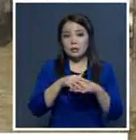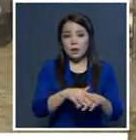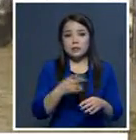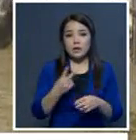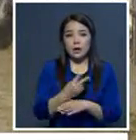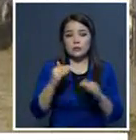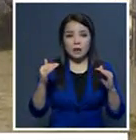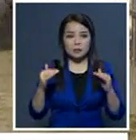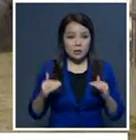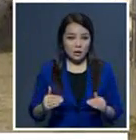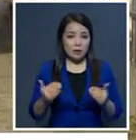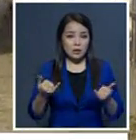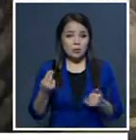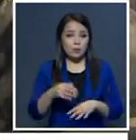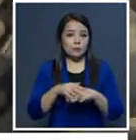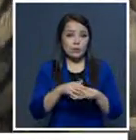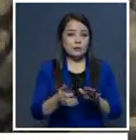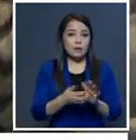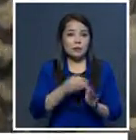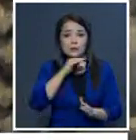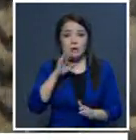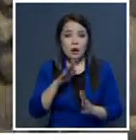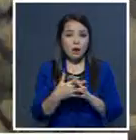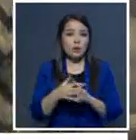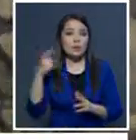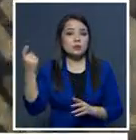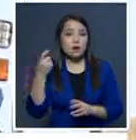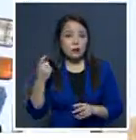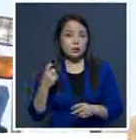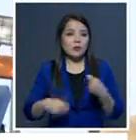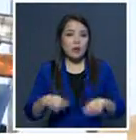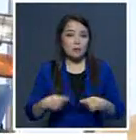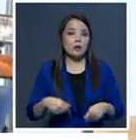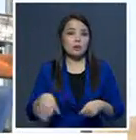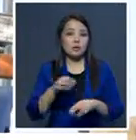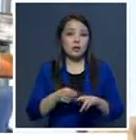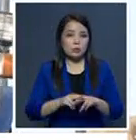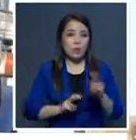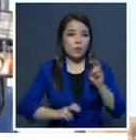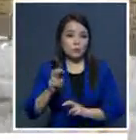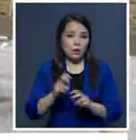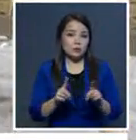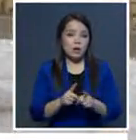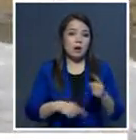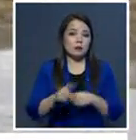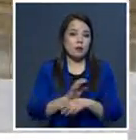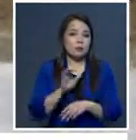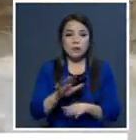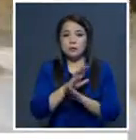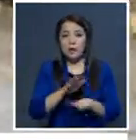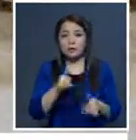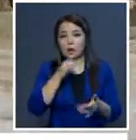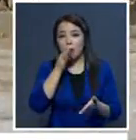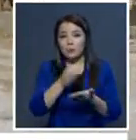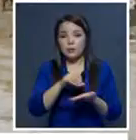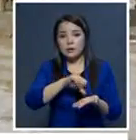2 есеге аз. Субсидияға ақша жетпей қалса да ауыл шаруашылығы тауар өндірушілердің мәселесі айтпаған. Салаға жауапты